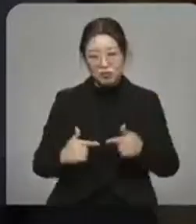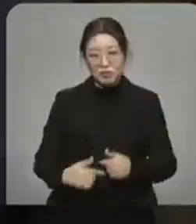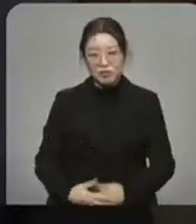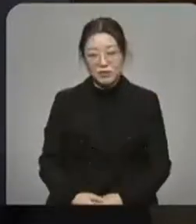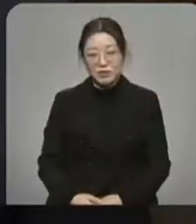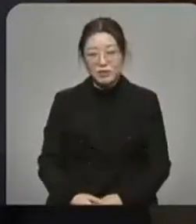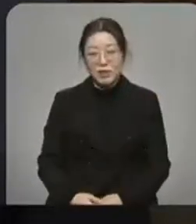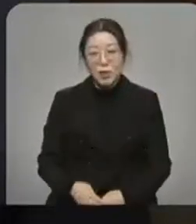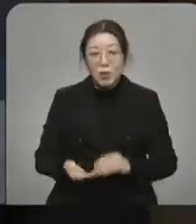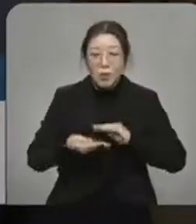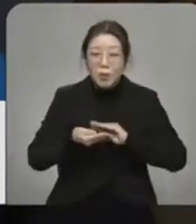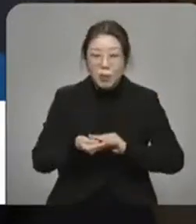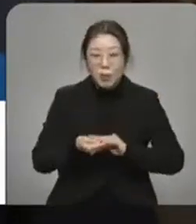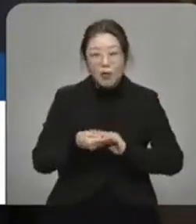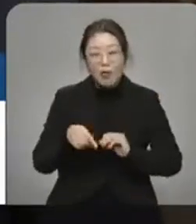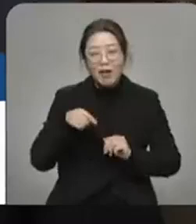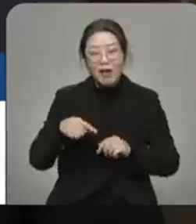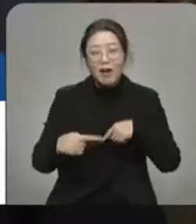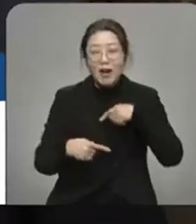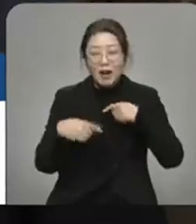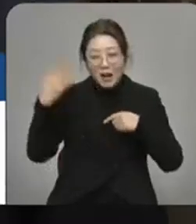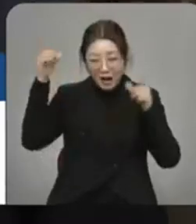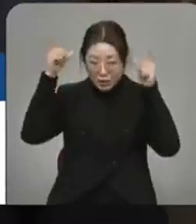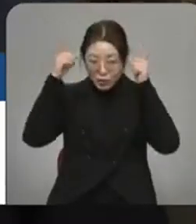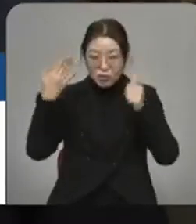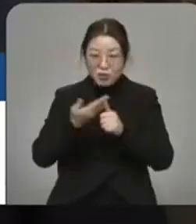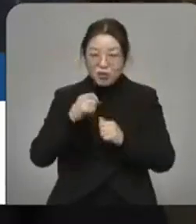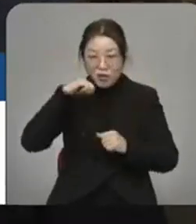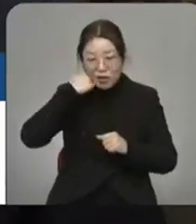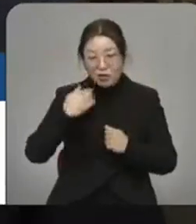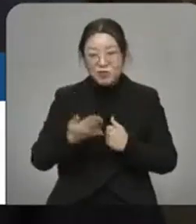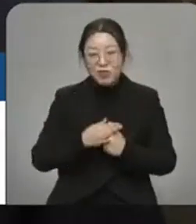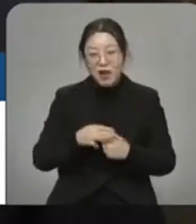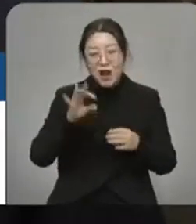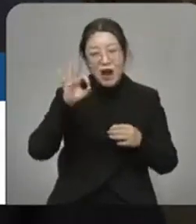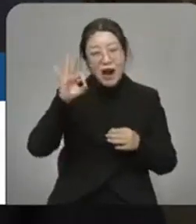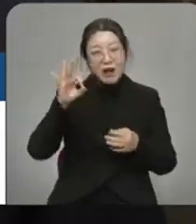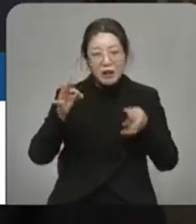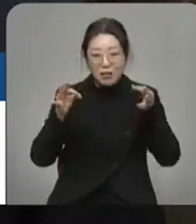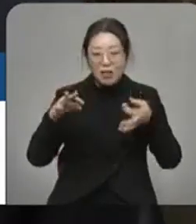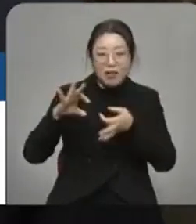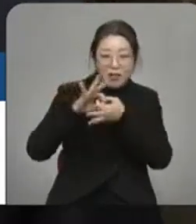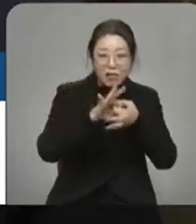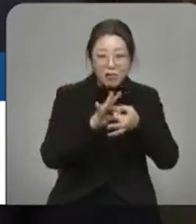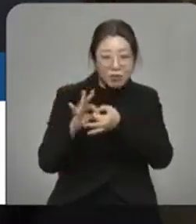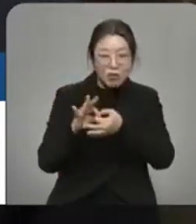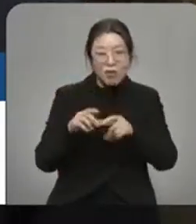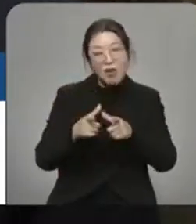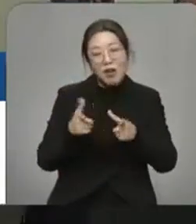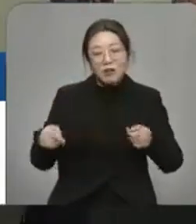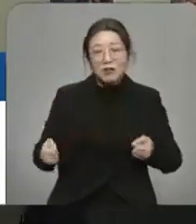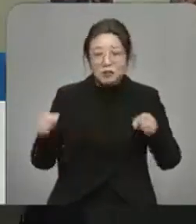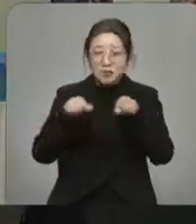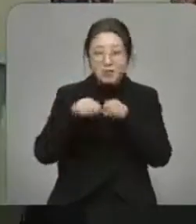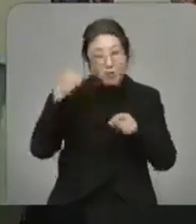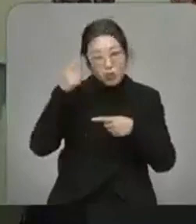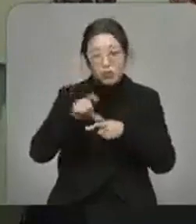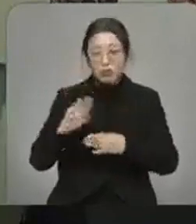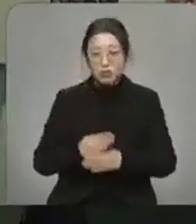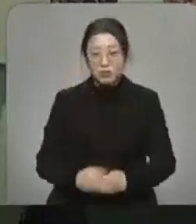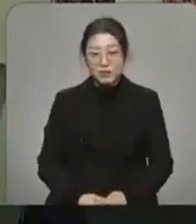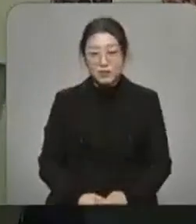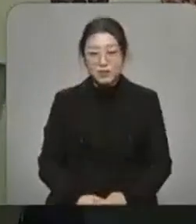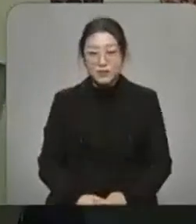강원 농협은 어려운 한우 농가를 위하여 도소매 가격 연동제 등 다양한 방법을 강구하고 있습니다.